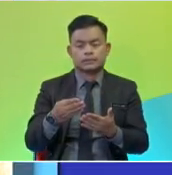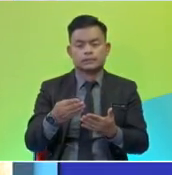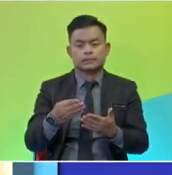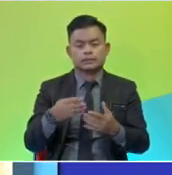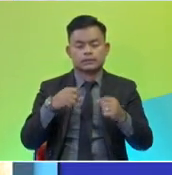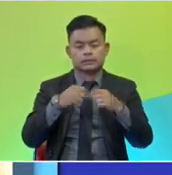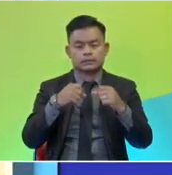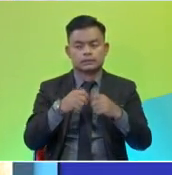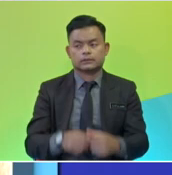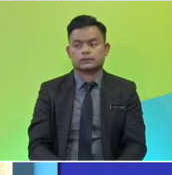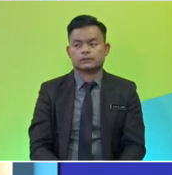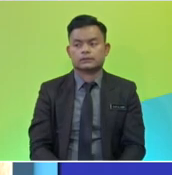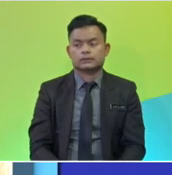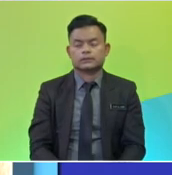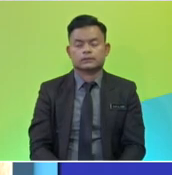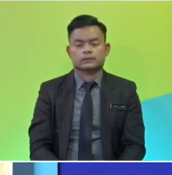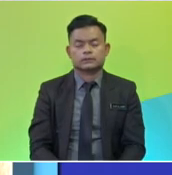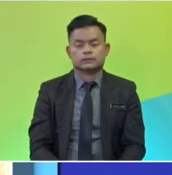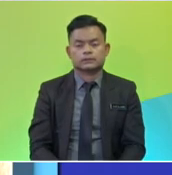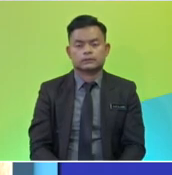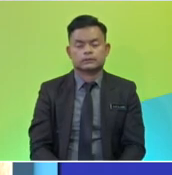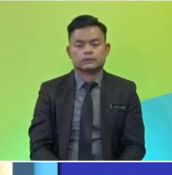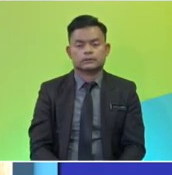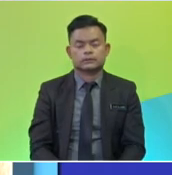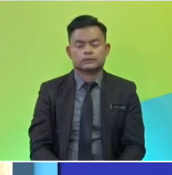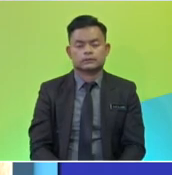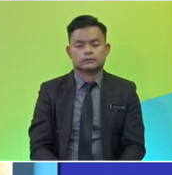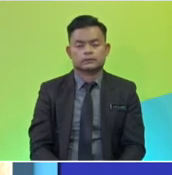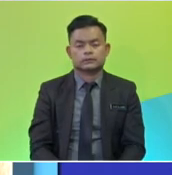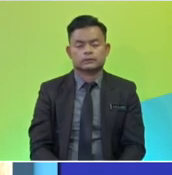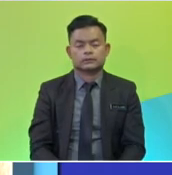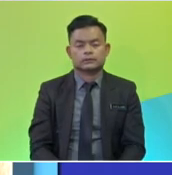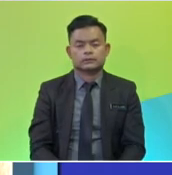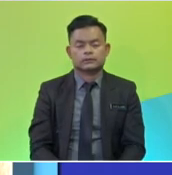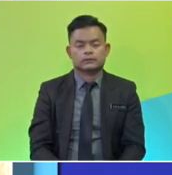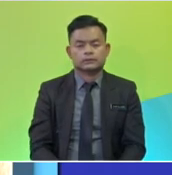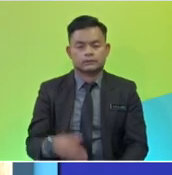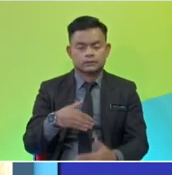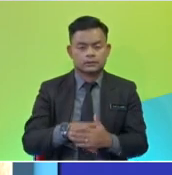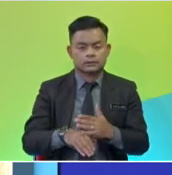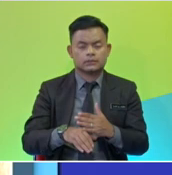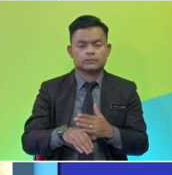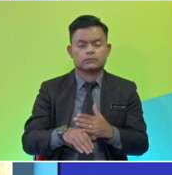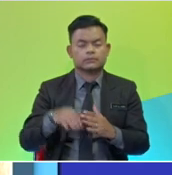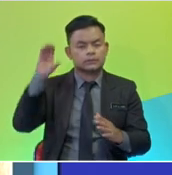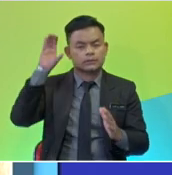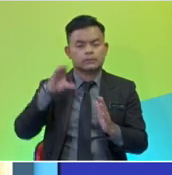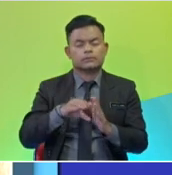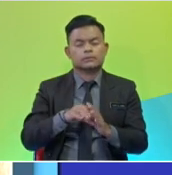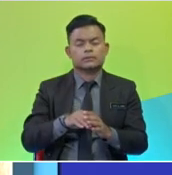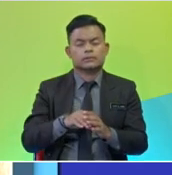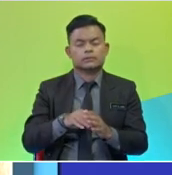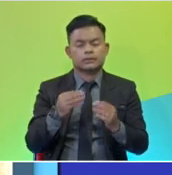okey ini dia H se di periuk nasi kan Cikgu kan ya di periuk nasi macam di dalam gambar ni dia sedang nak Lihat apa Nak Nak